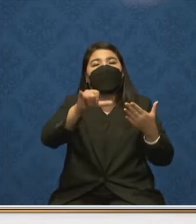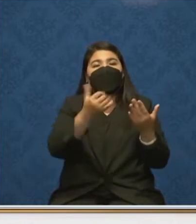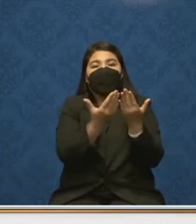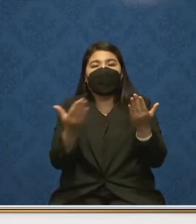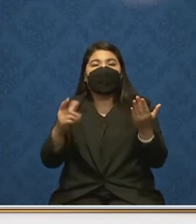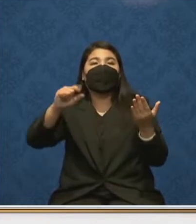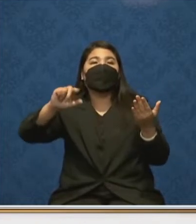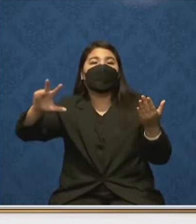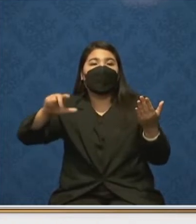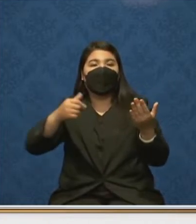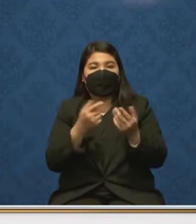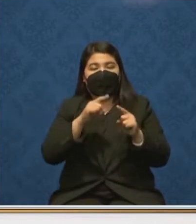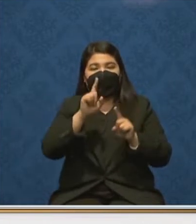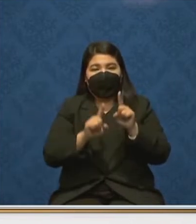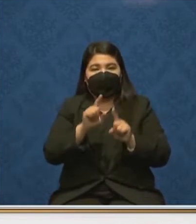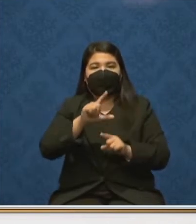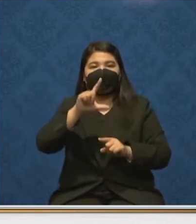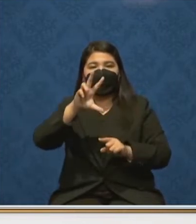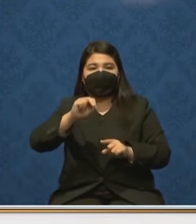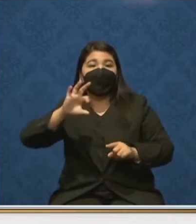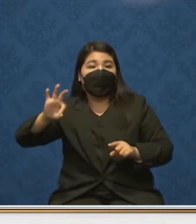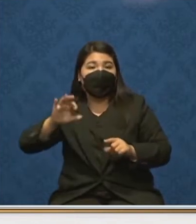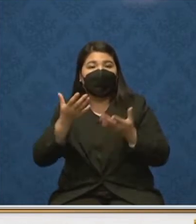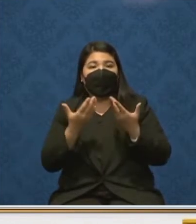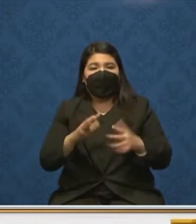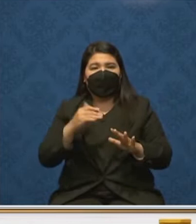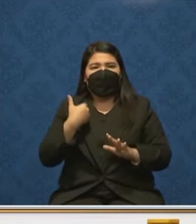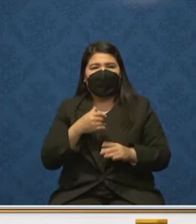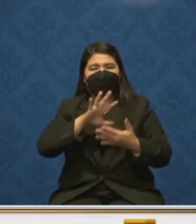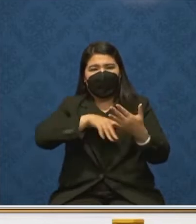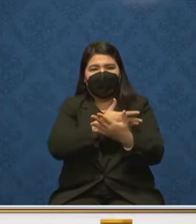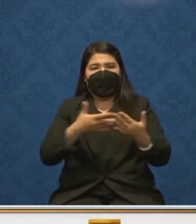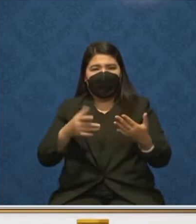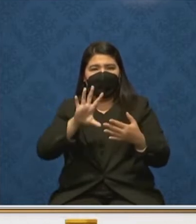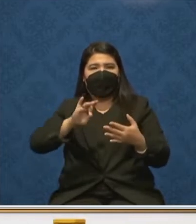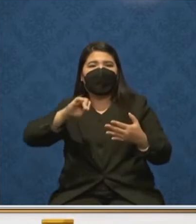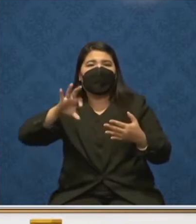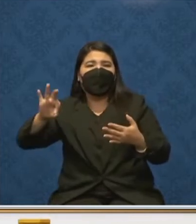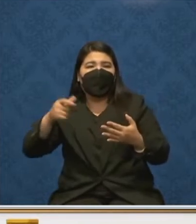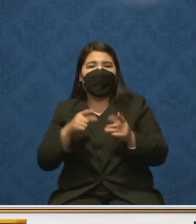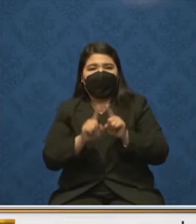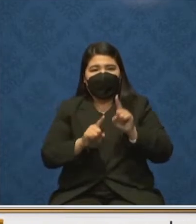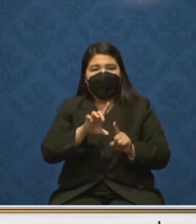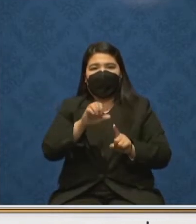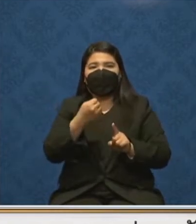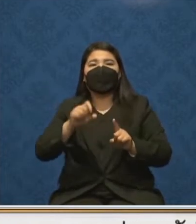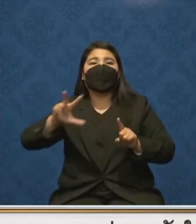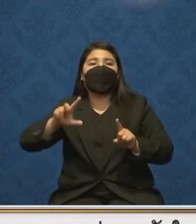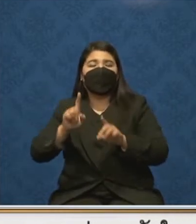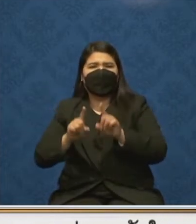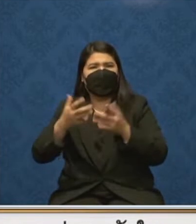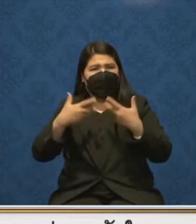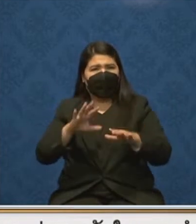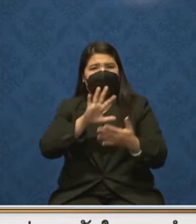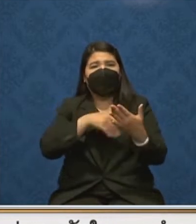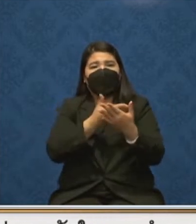10 เบา Kommunith 39 ตัชีวะ คล้ดแผนแบรระดบย่อยอ 85 แผน 140 เปาหมาย 163 ตัชวัแล้วกแนการปต